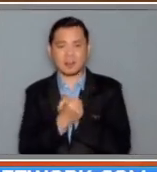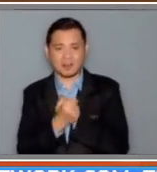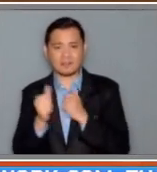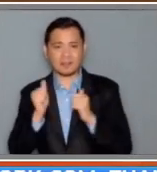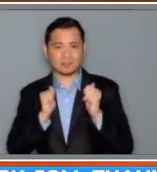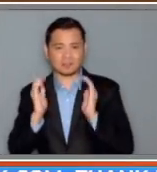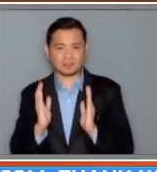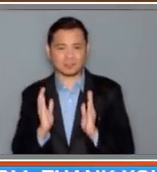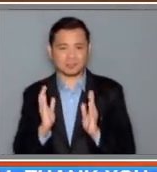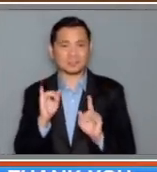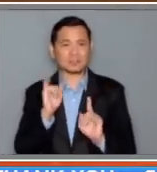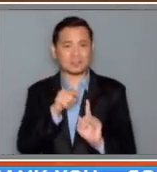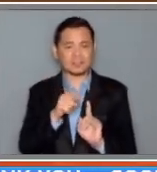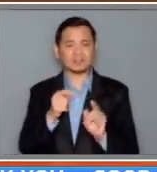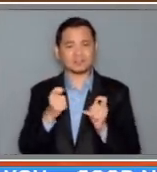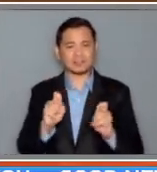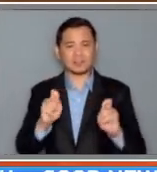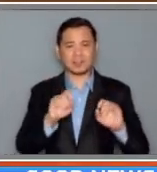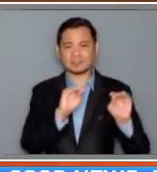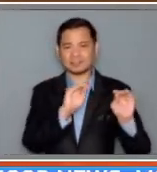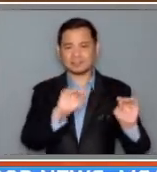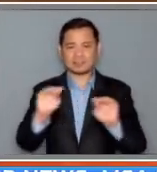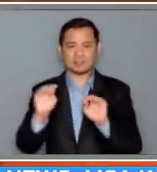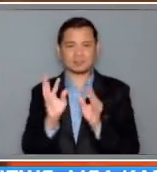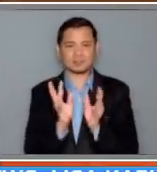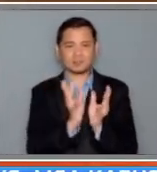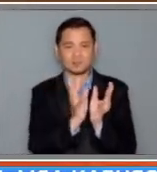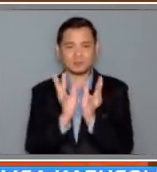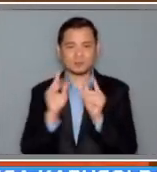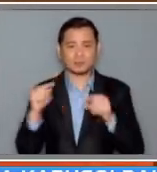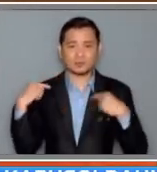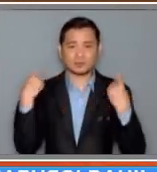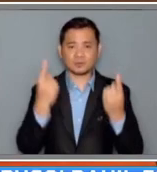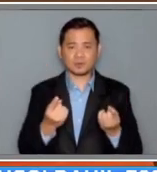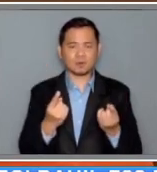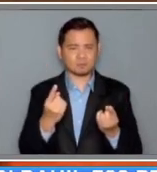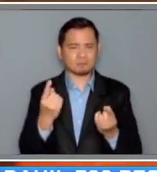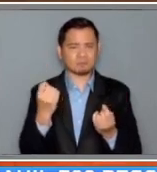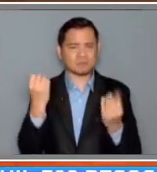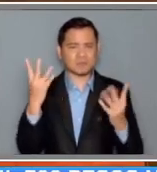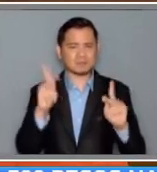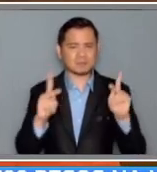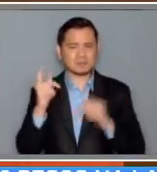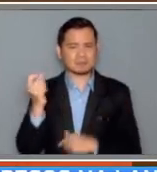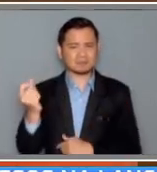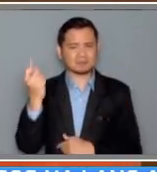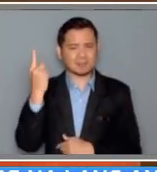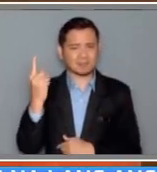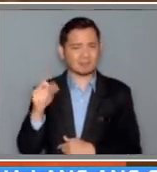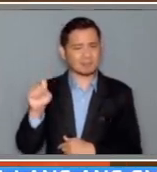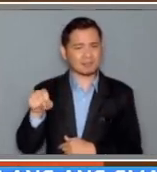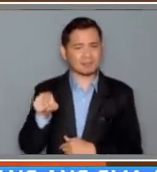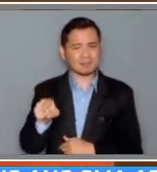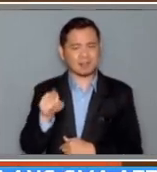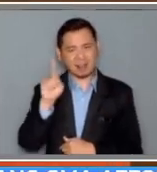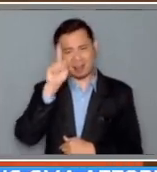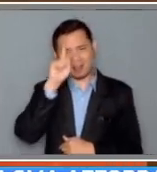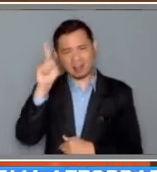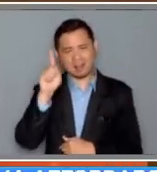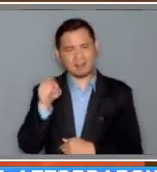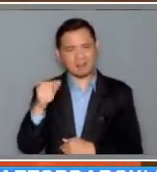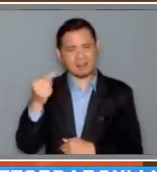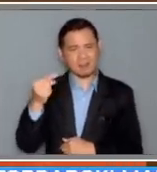to educate the community. And so far naman, marami namang nakakaintindi na parang, oo, naiinis ka, oo, naka-high blood